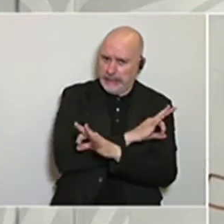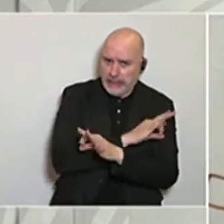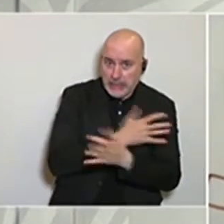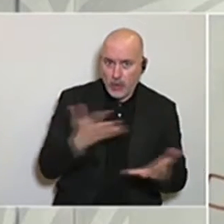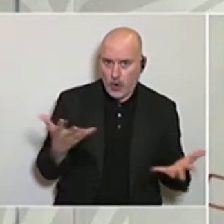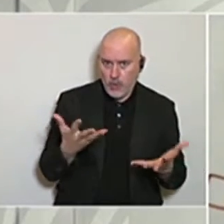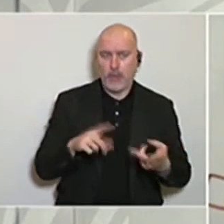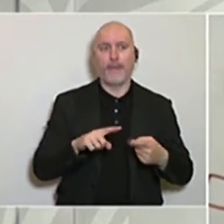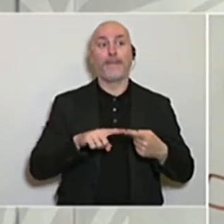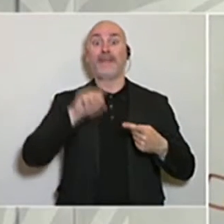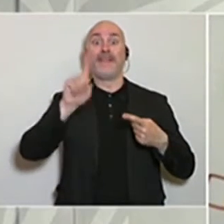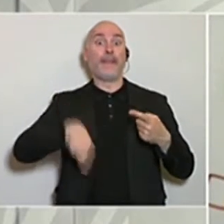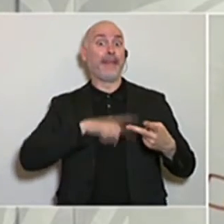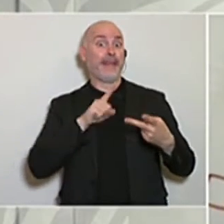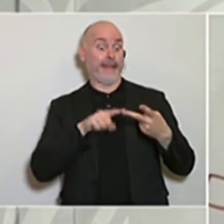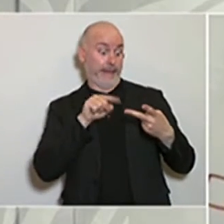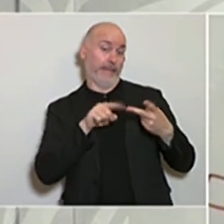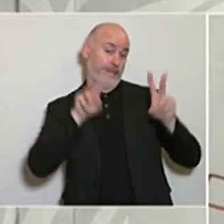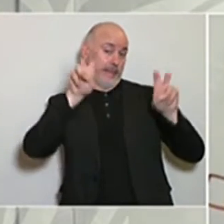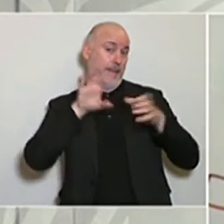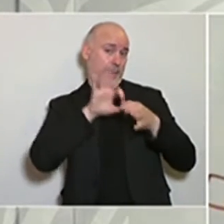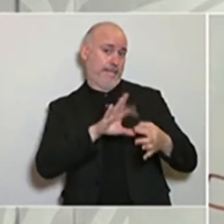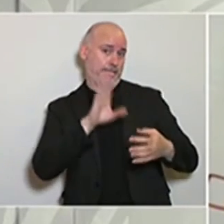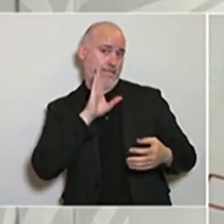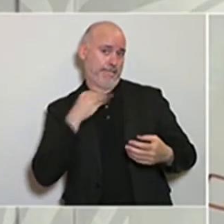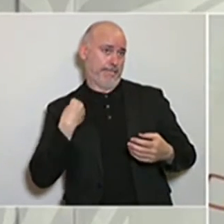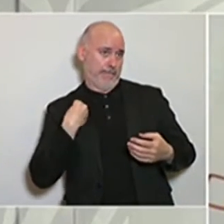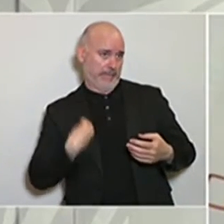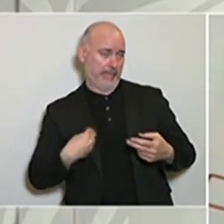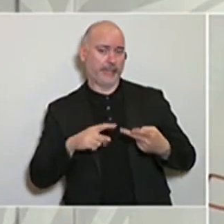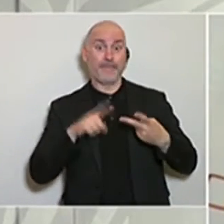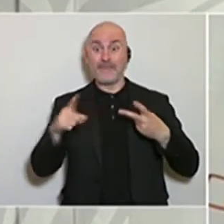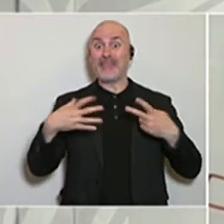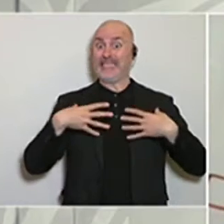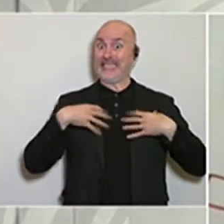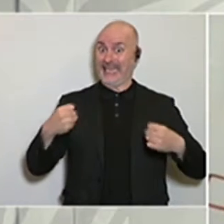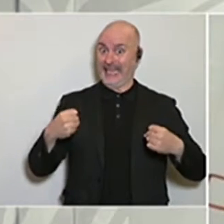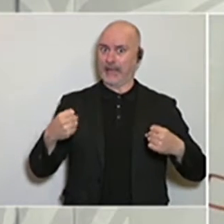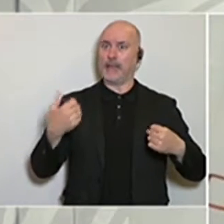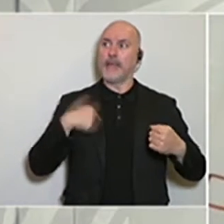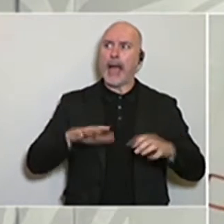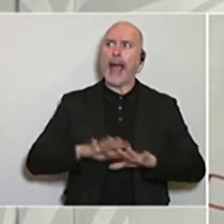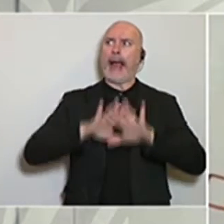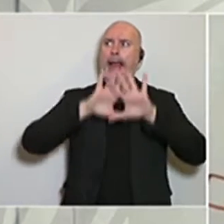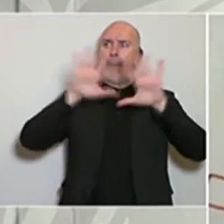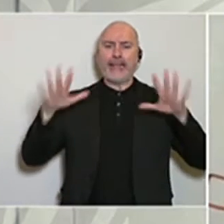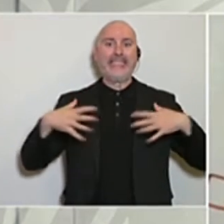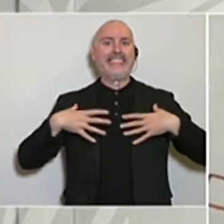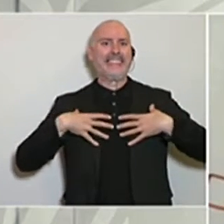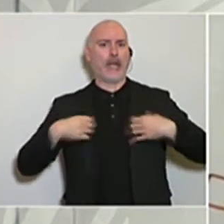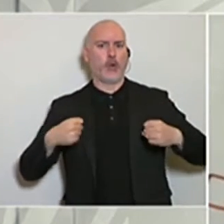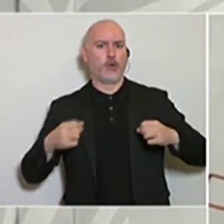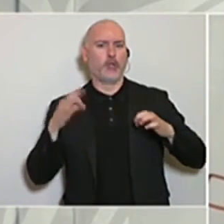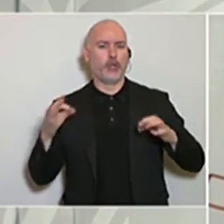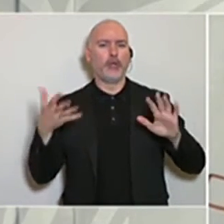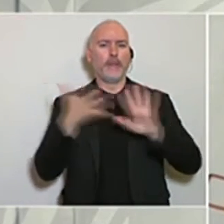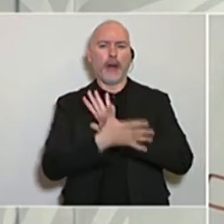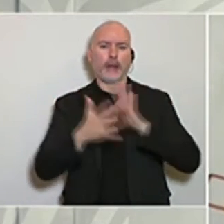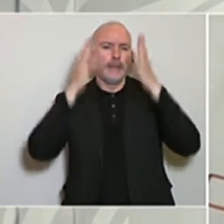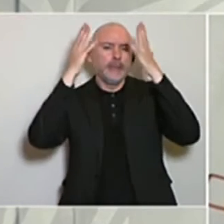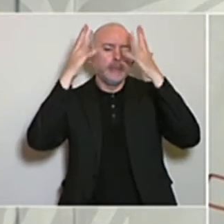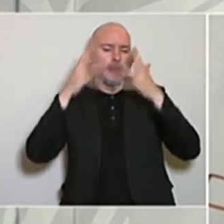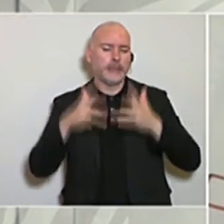mateixa línia, si ja Sanitat ha aclarit amb Salut què passa amb el decalatge de xifres després